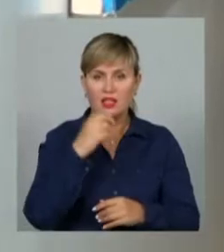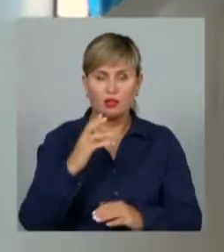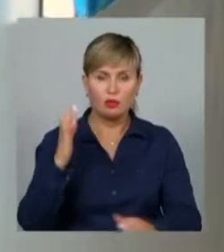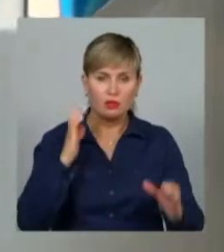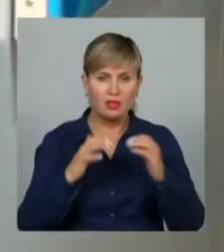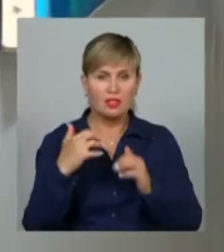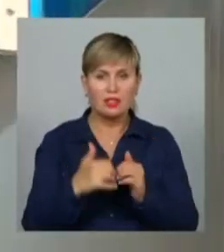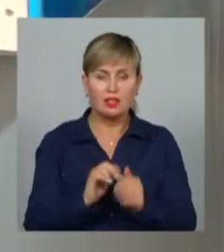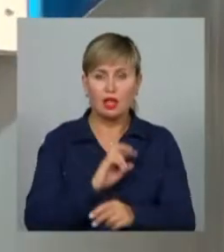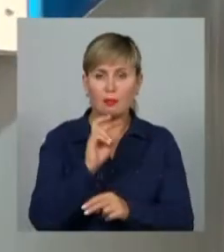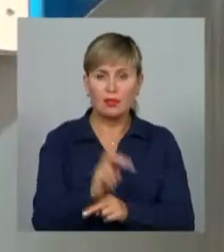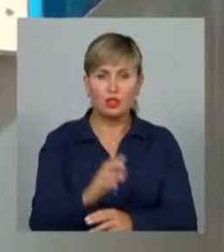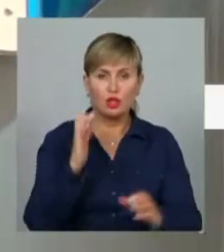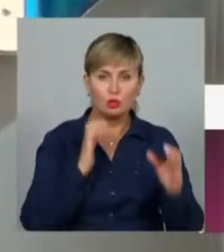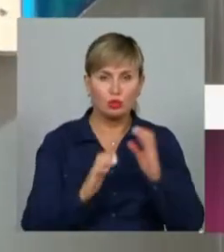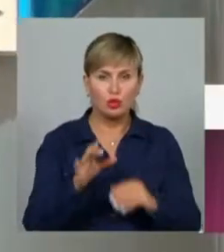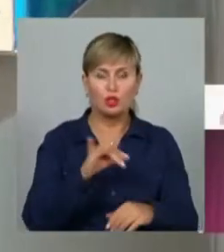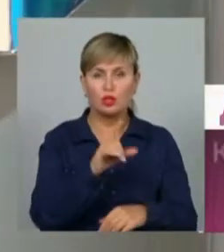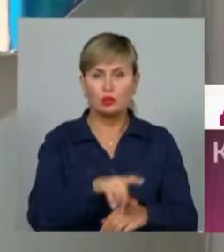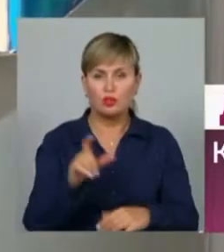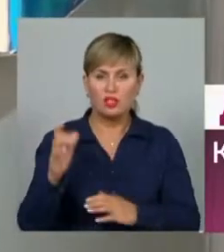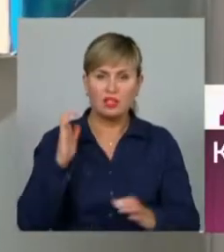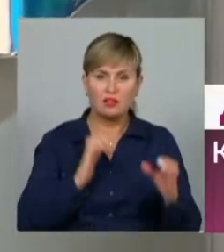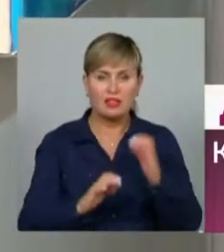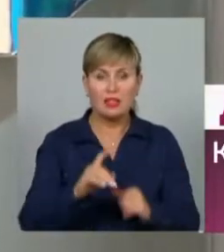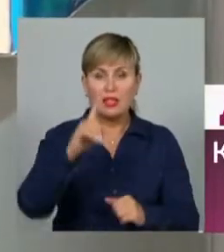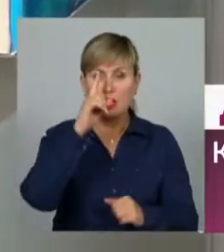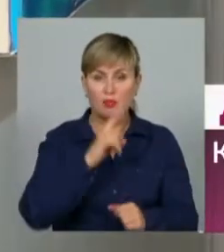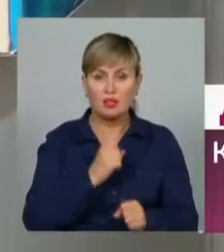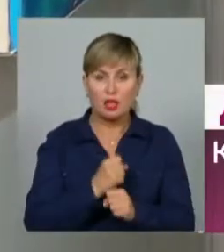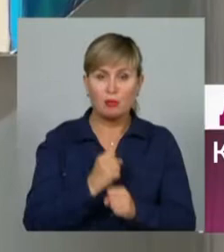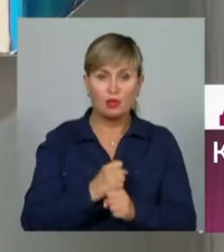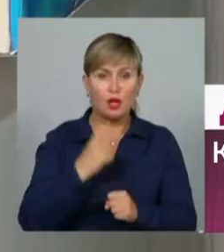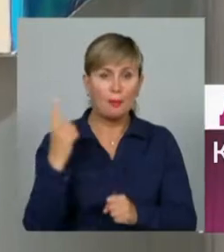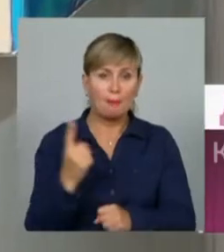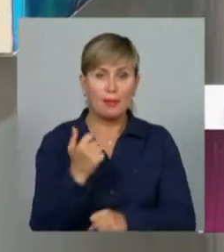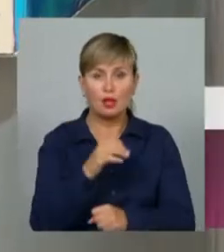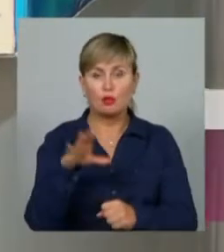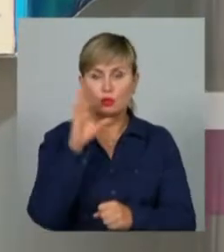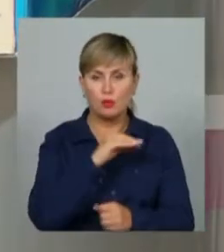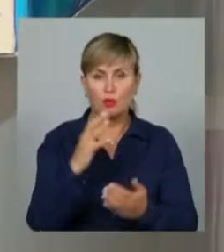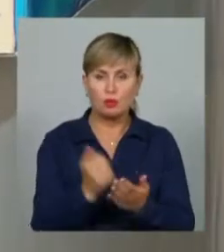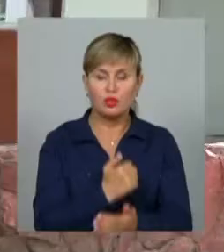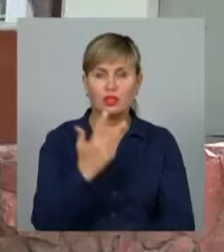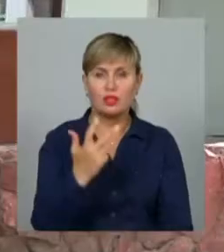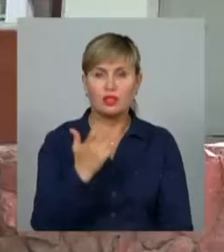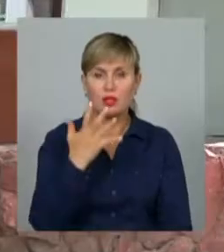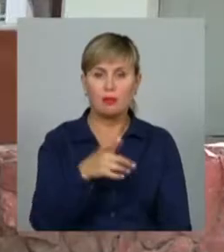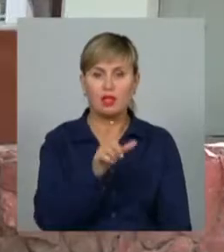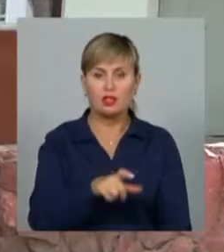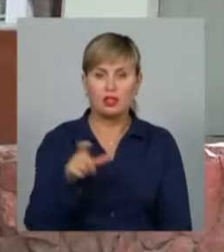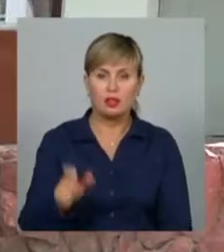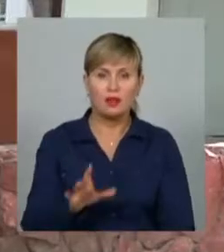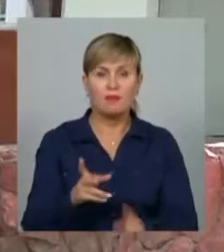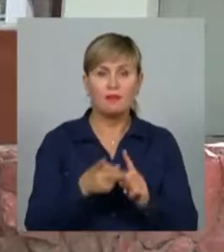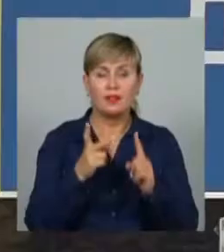Среди посетителей в основном студенты и сотрудники университета. За один месяц работы первый компонент вакцины успели получить 305 человек. А на днях второй